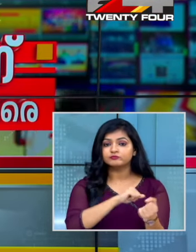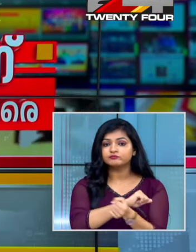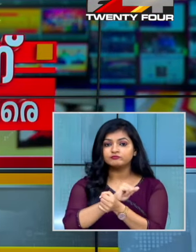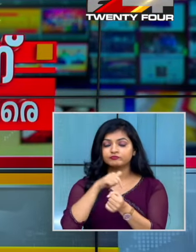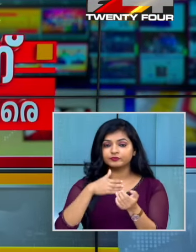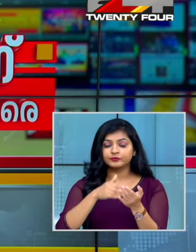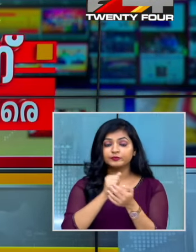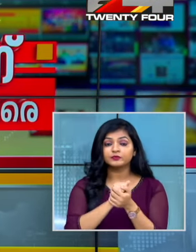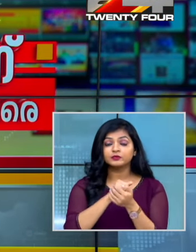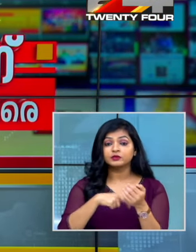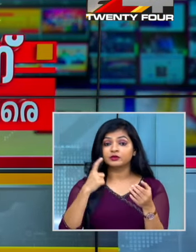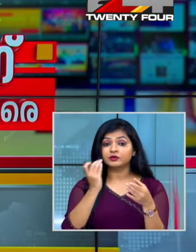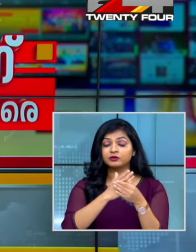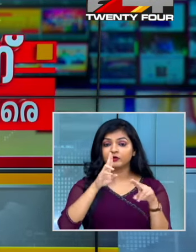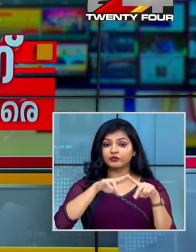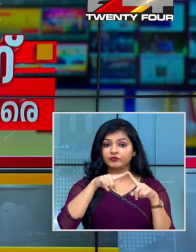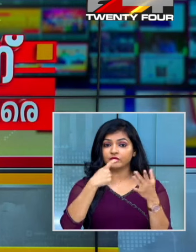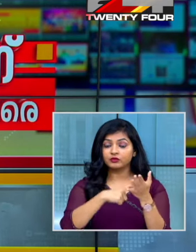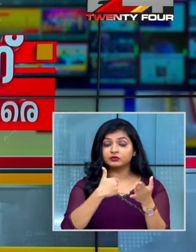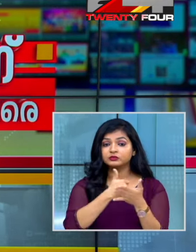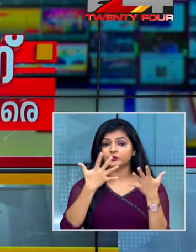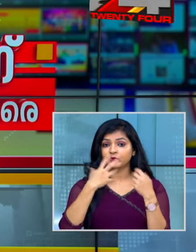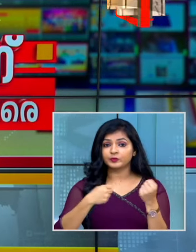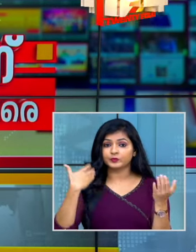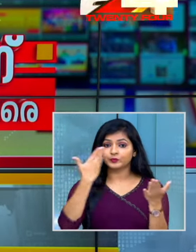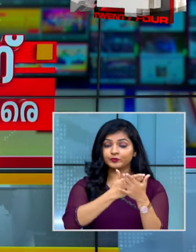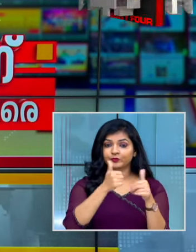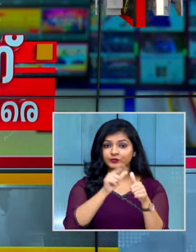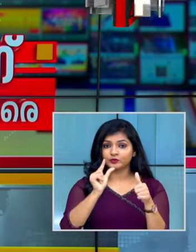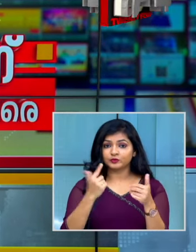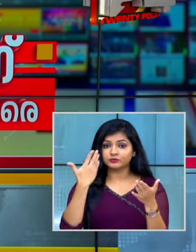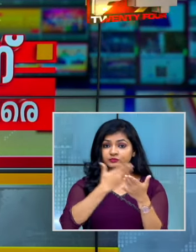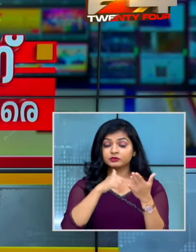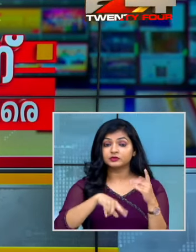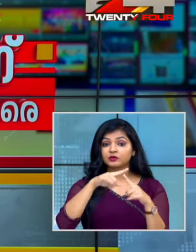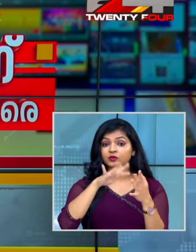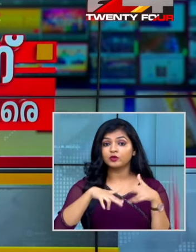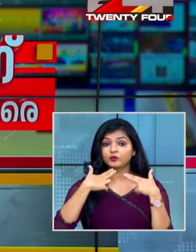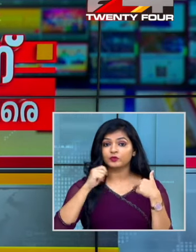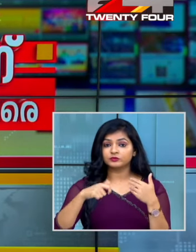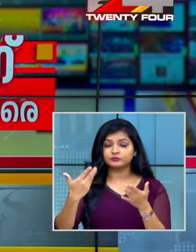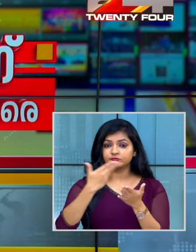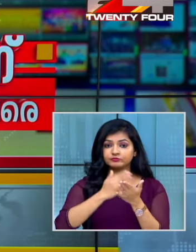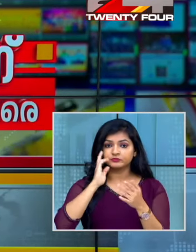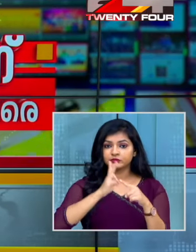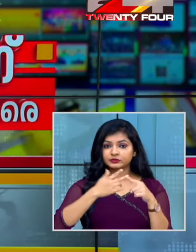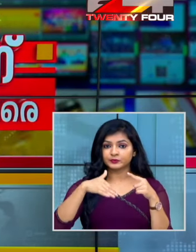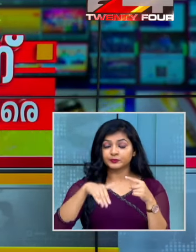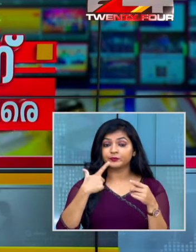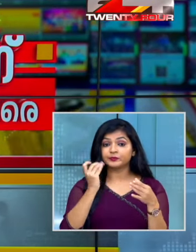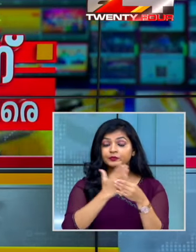അർജുനെ റിമാൻഡ് ചെയ്ത് കേസിലെ FIR റദ്ദാക്കണമെന്നാവശ്യപ്പെട്ടുള്ള അല്ലു അർജുന്റെ ഹർജി തെലങ്കാന ഹൈക്കോടതി പരിഗണിക്കുകയാണ്.